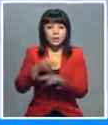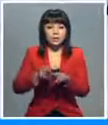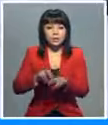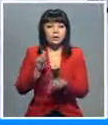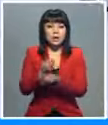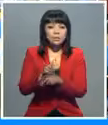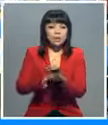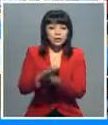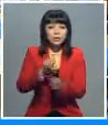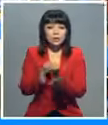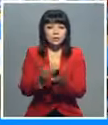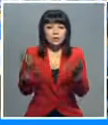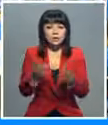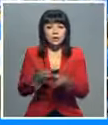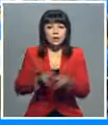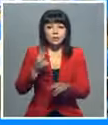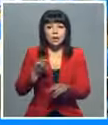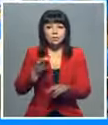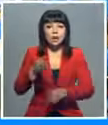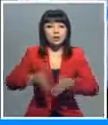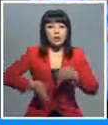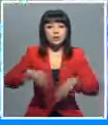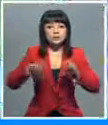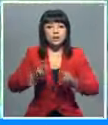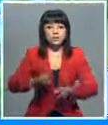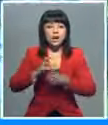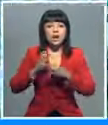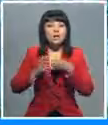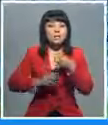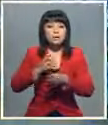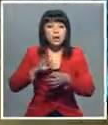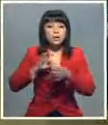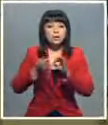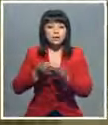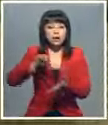аталым жеңімпаздары келесі айда Сочиде өтетін роботтардың әлемдік олимпиадасына қатысады.